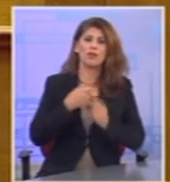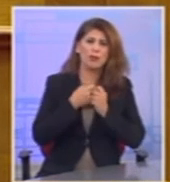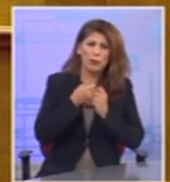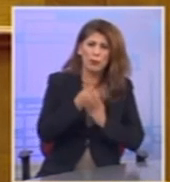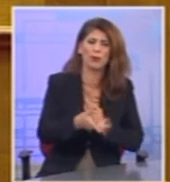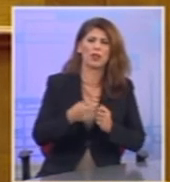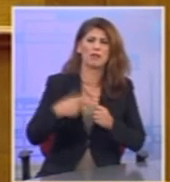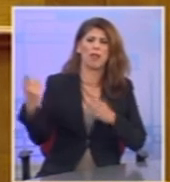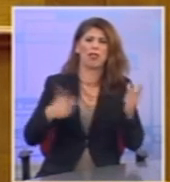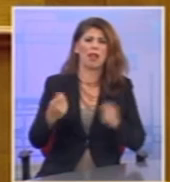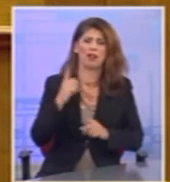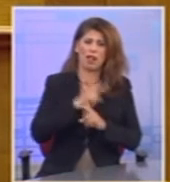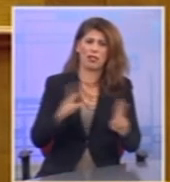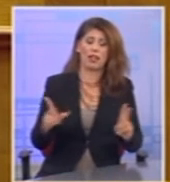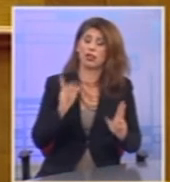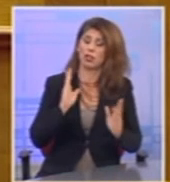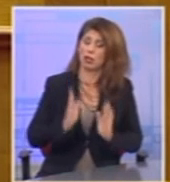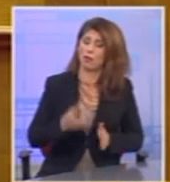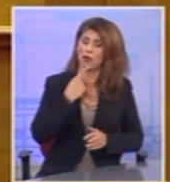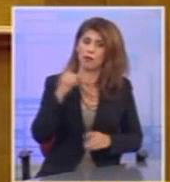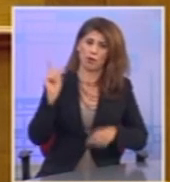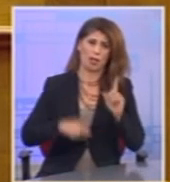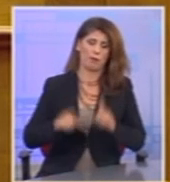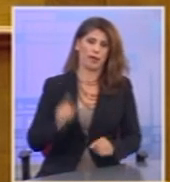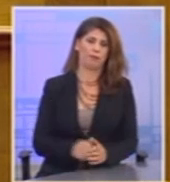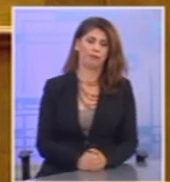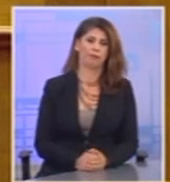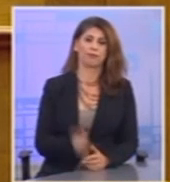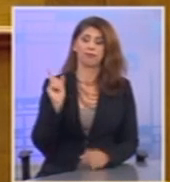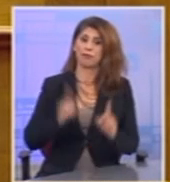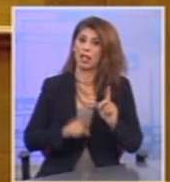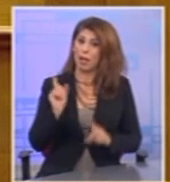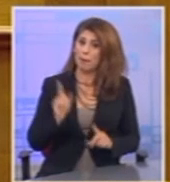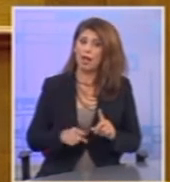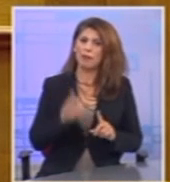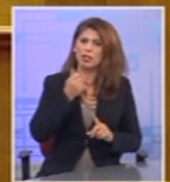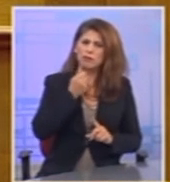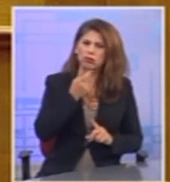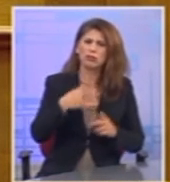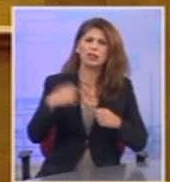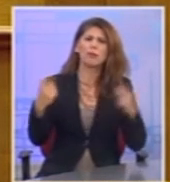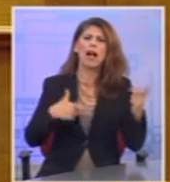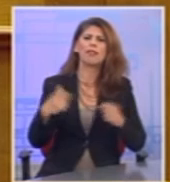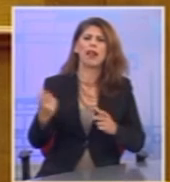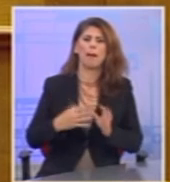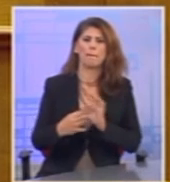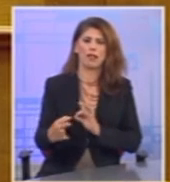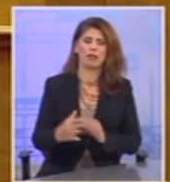καθαρά. Και μπορώ να σας αναφέρω μερικά από τα σπάταλα μέτρα.